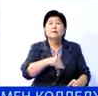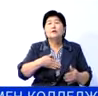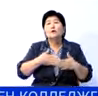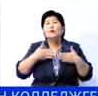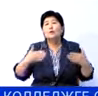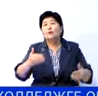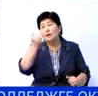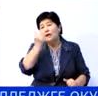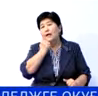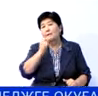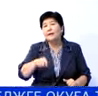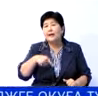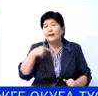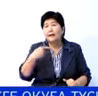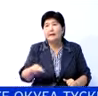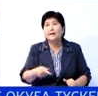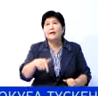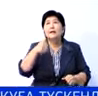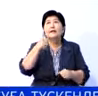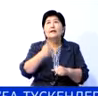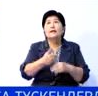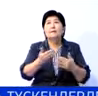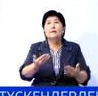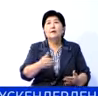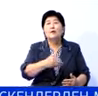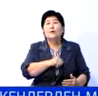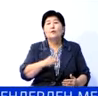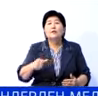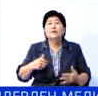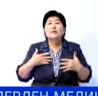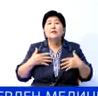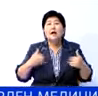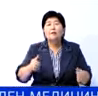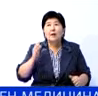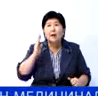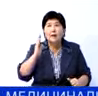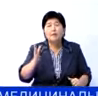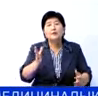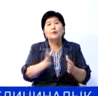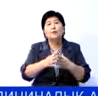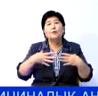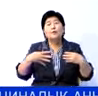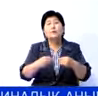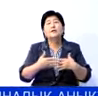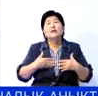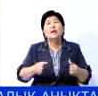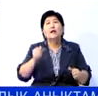айтам. Ең бастысы, өздеріңіз аман болыңыздар, отбасыларыңыз аман